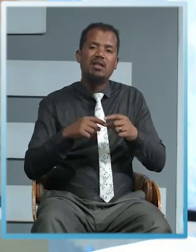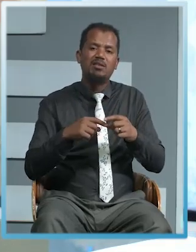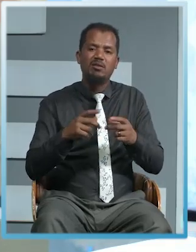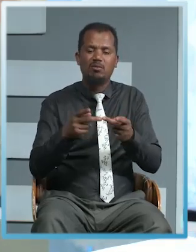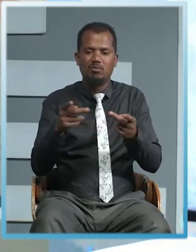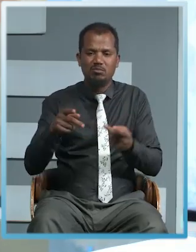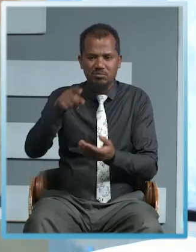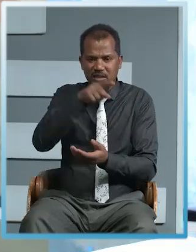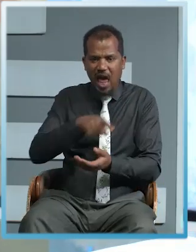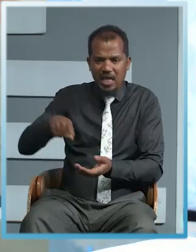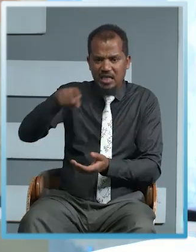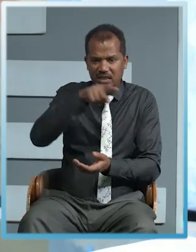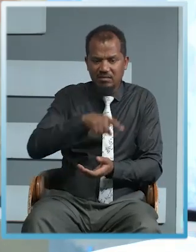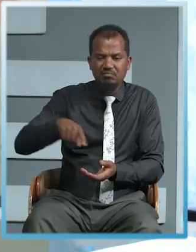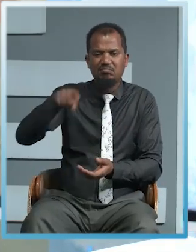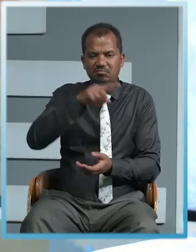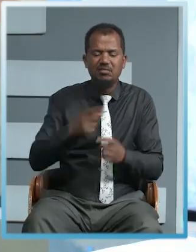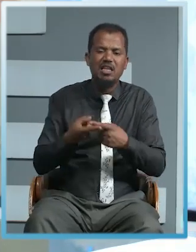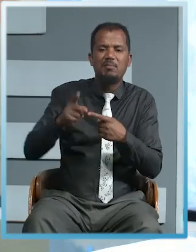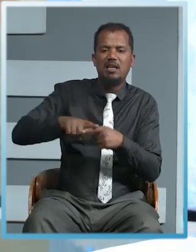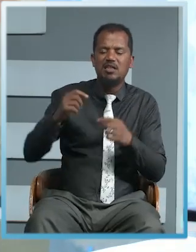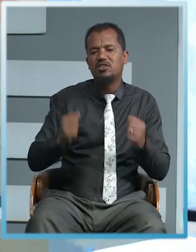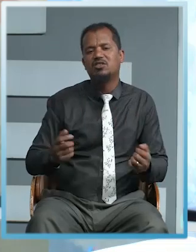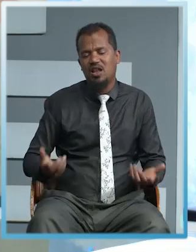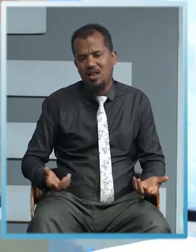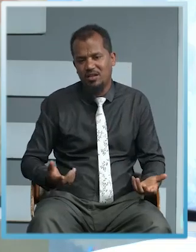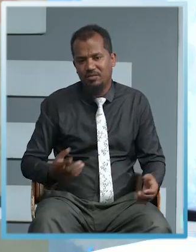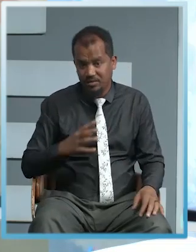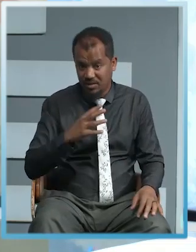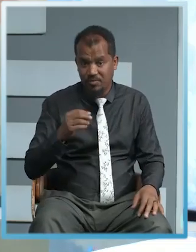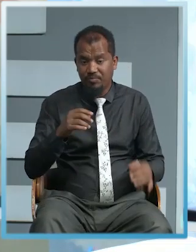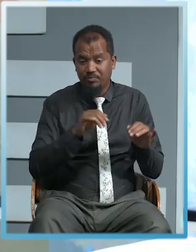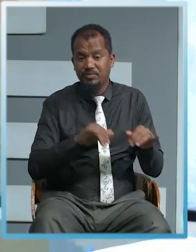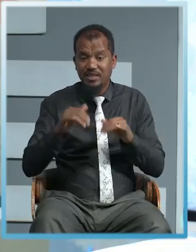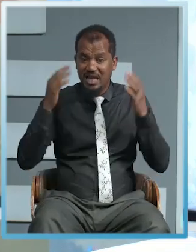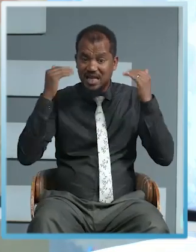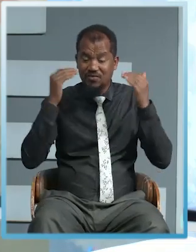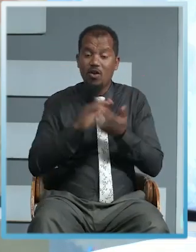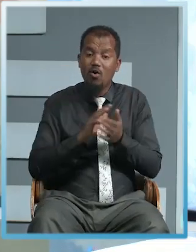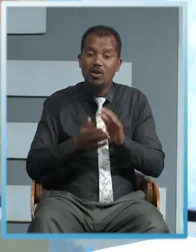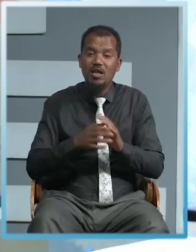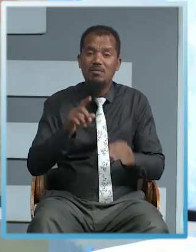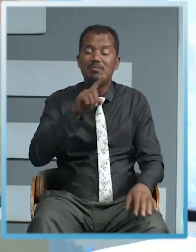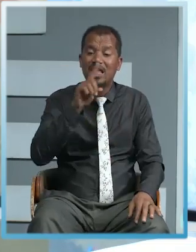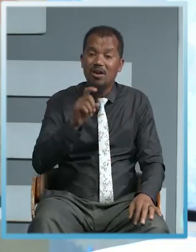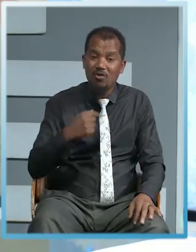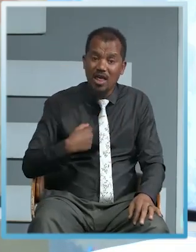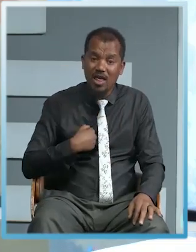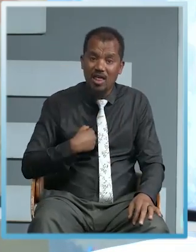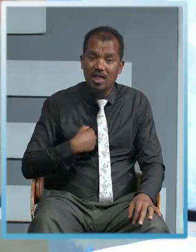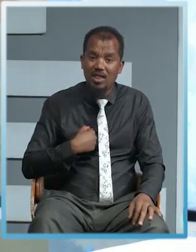سايكل ليملسان يشلال انا اندى تسفاك هنا متايقوني